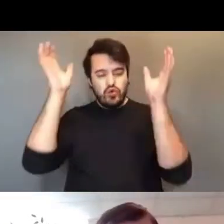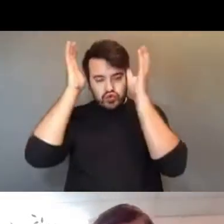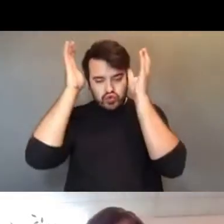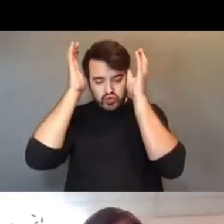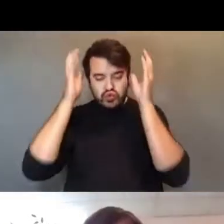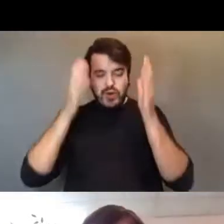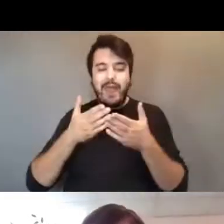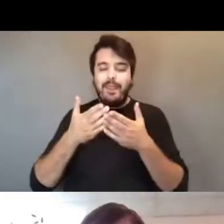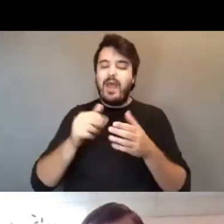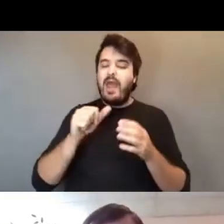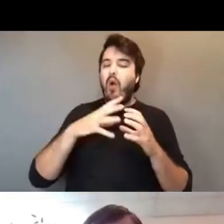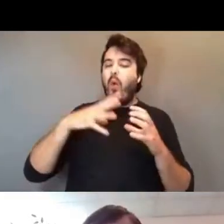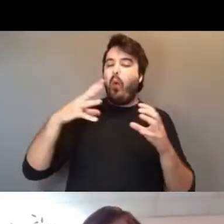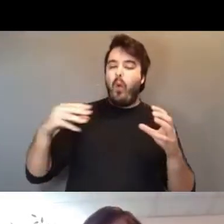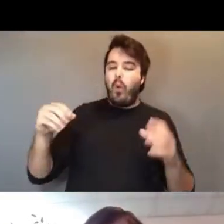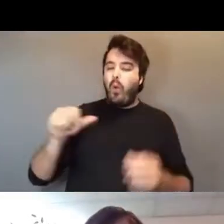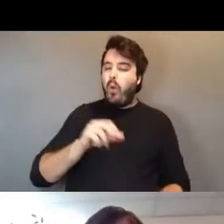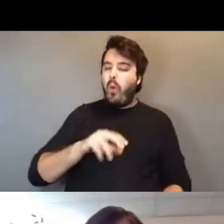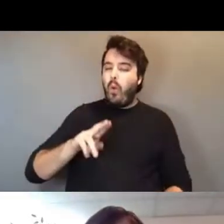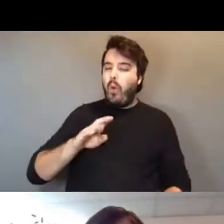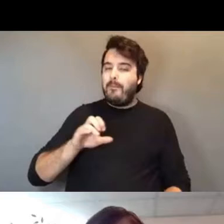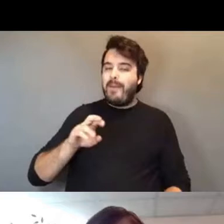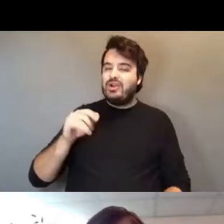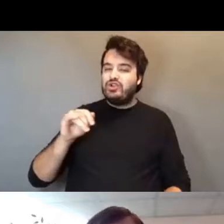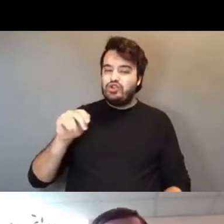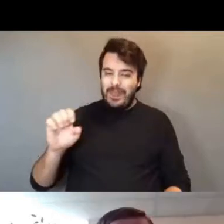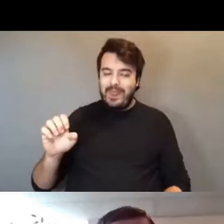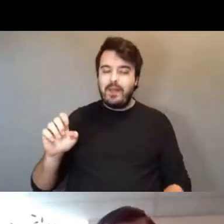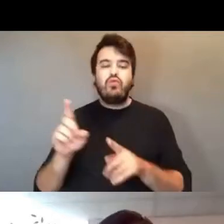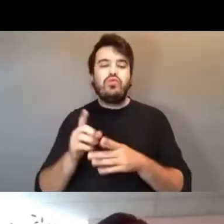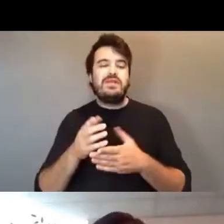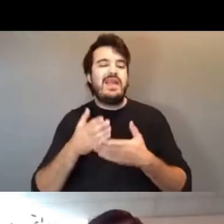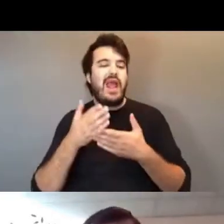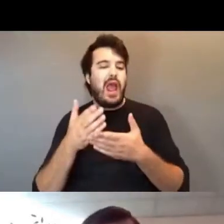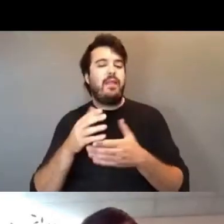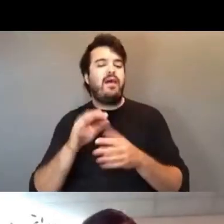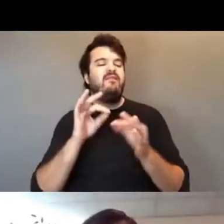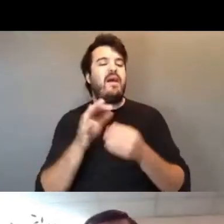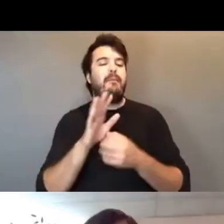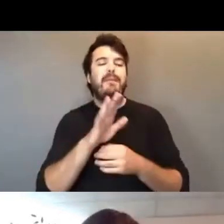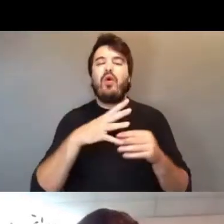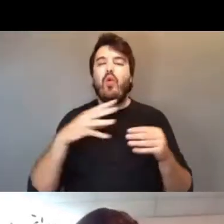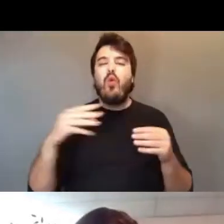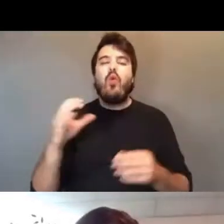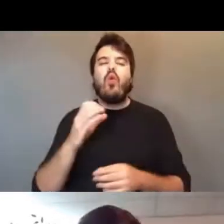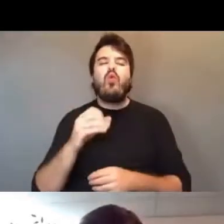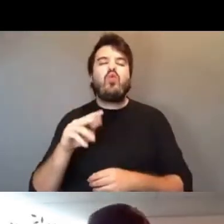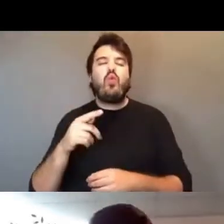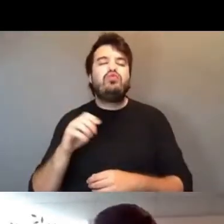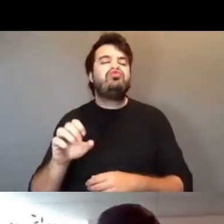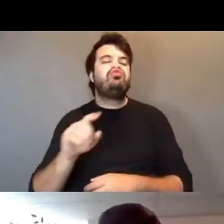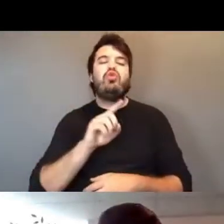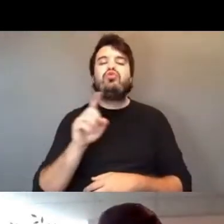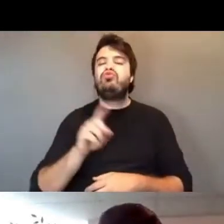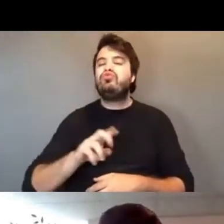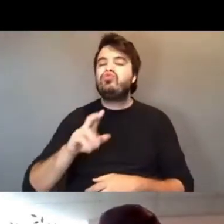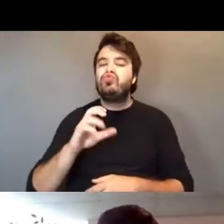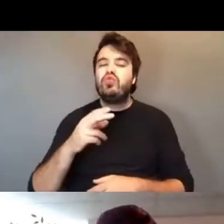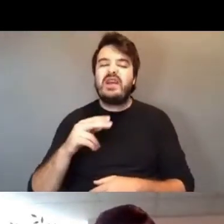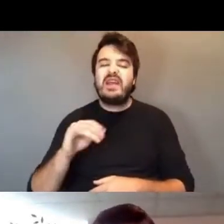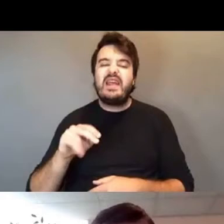aubergines, puis aux autres de la famille des courges, zucchini, compagnie.